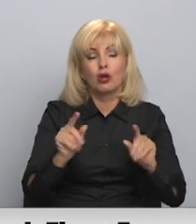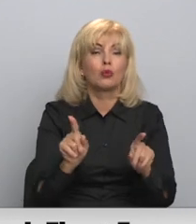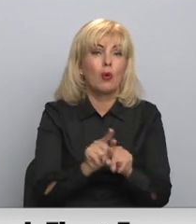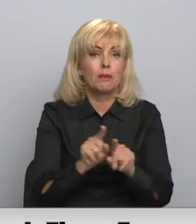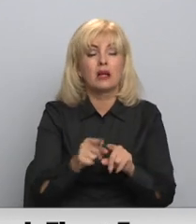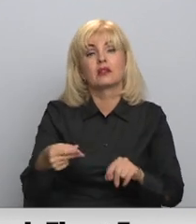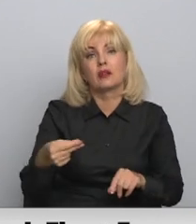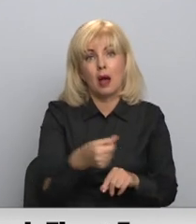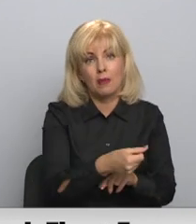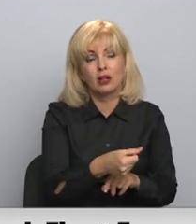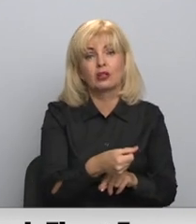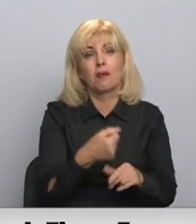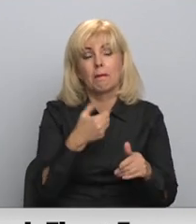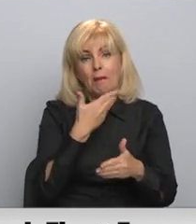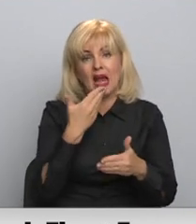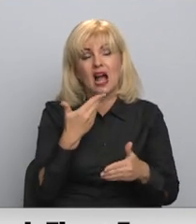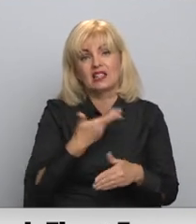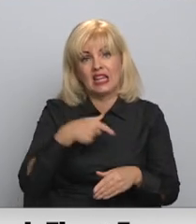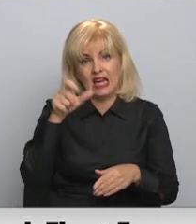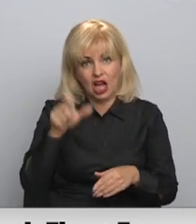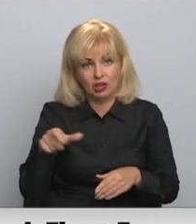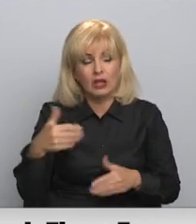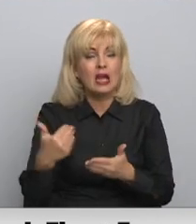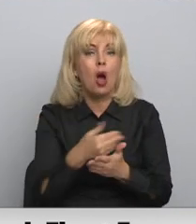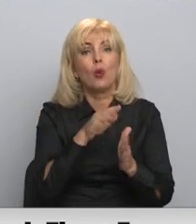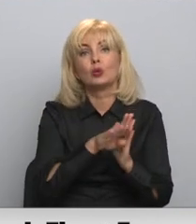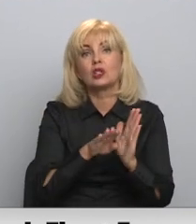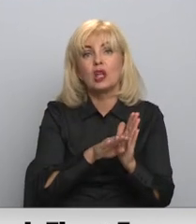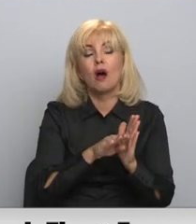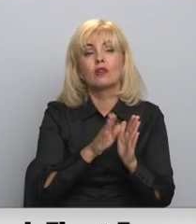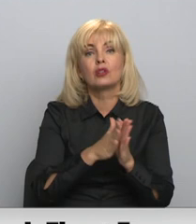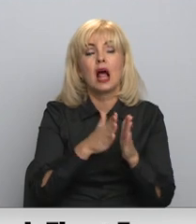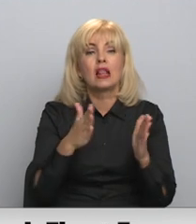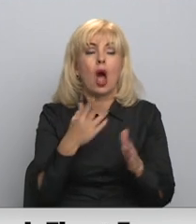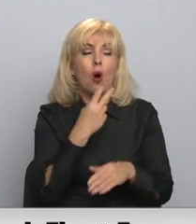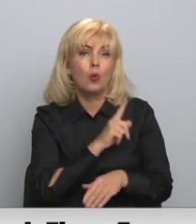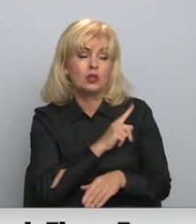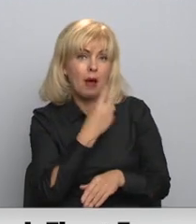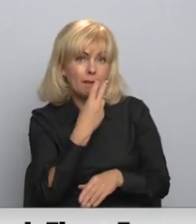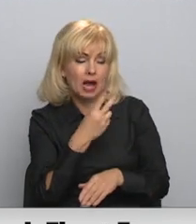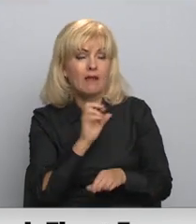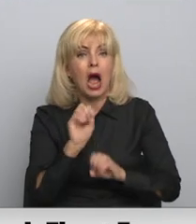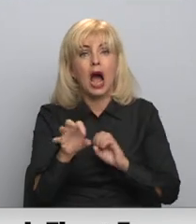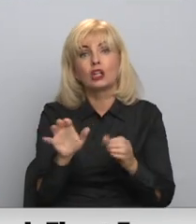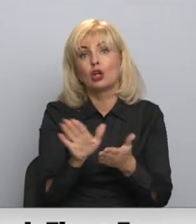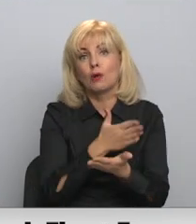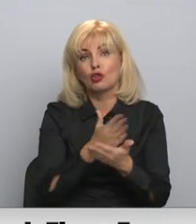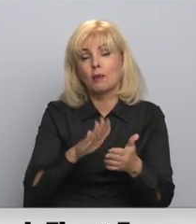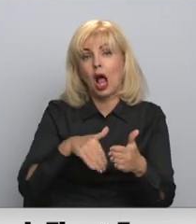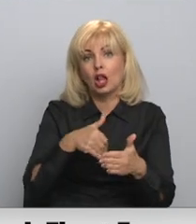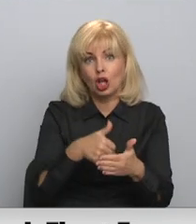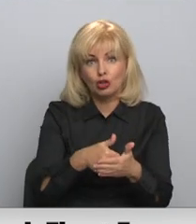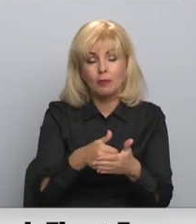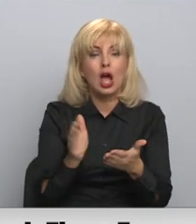par to samaksās tas gala iedzīvotājs. Jaunajos noteikumos lielāku uzmanību pievērst arī atkritumu šķirošanai. Līdz šim tā